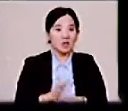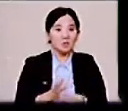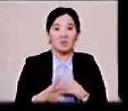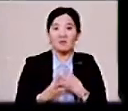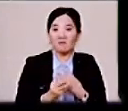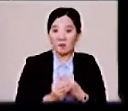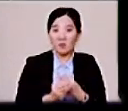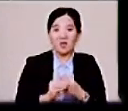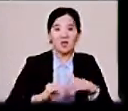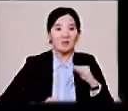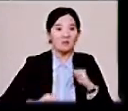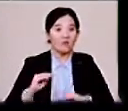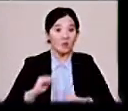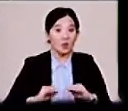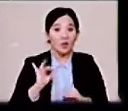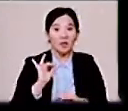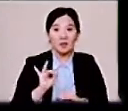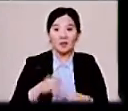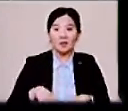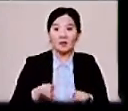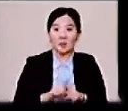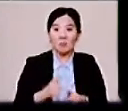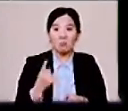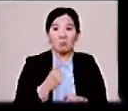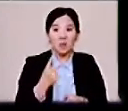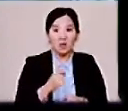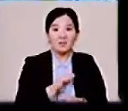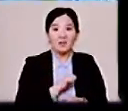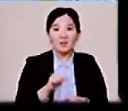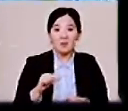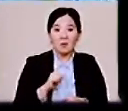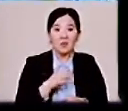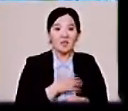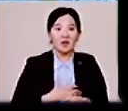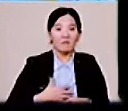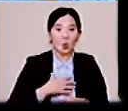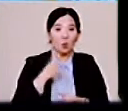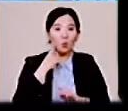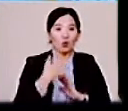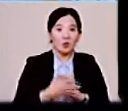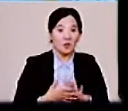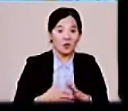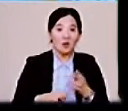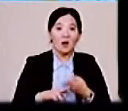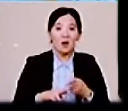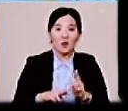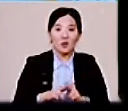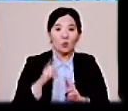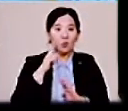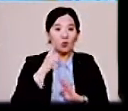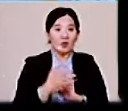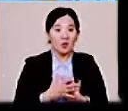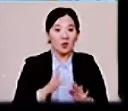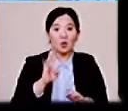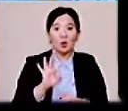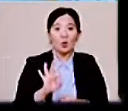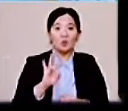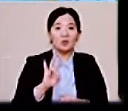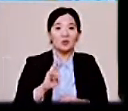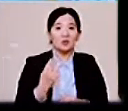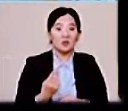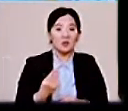вами растворы? Итак, первое, самое основное понятие – это понятие